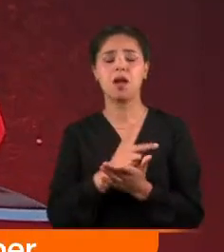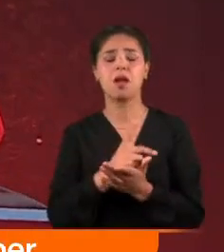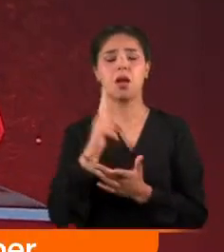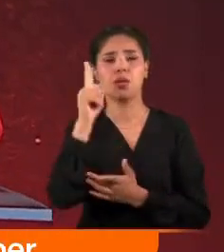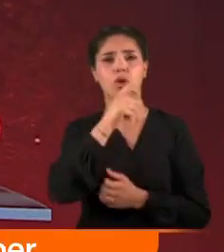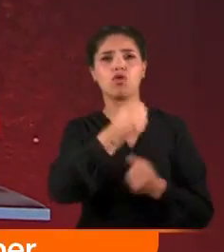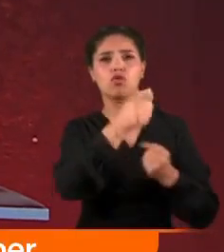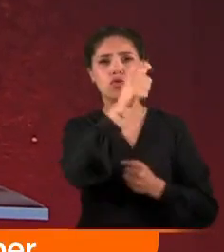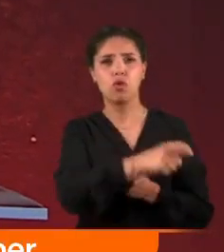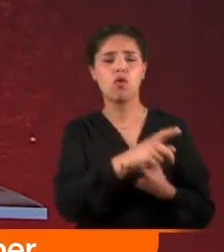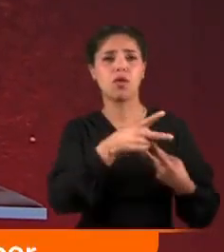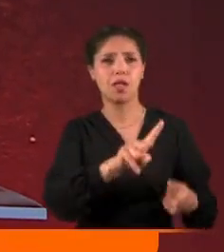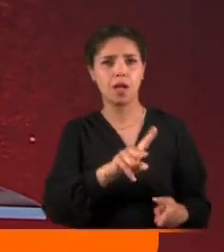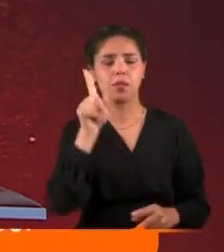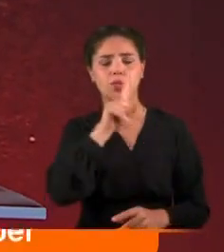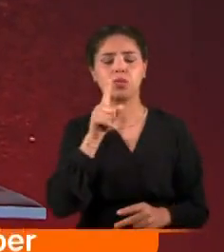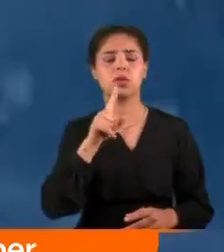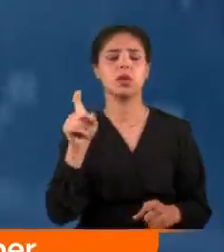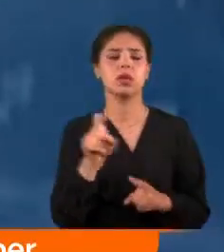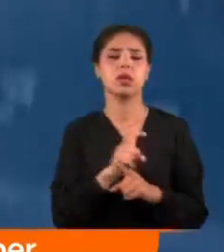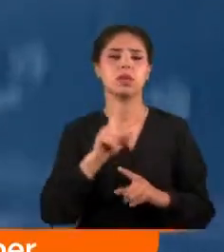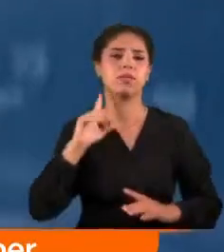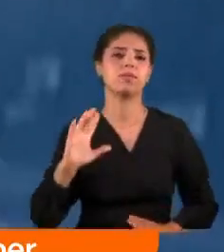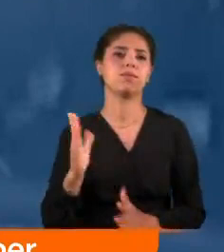kararıyla bir kez daha yıkıldı.